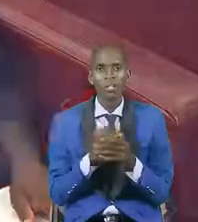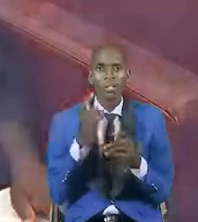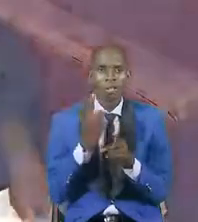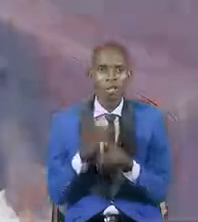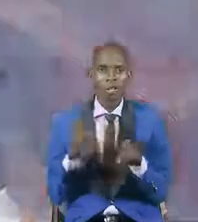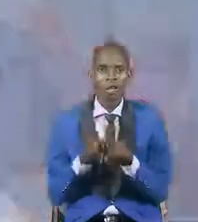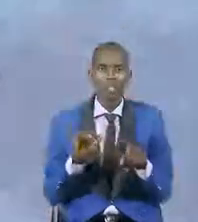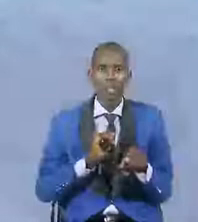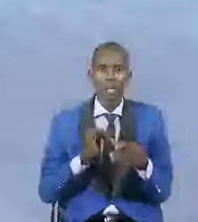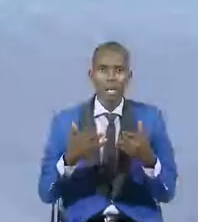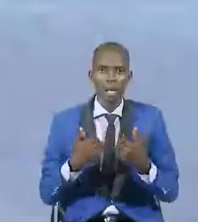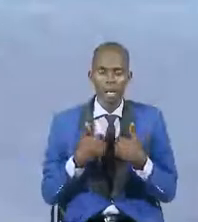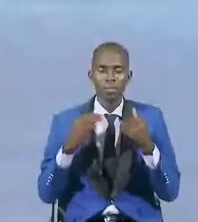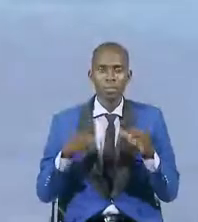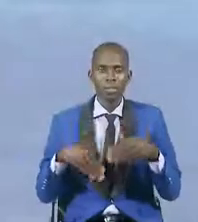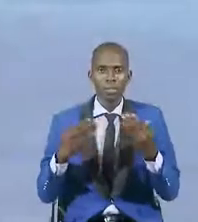dit,